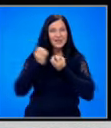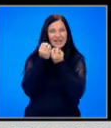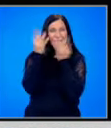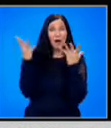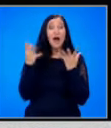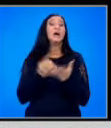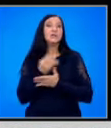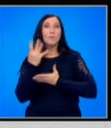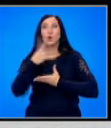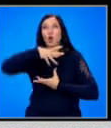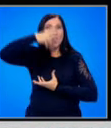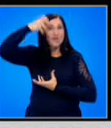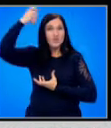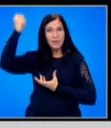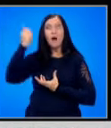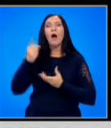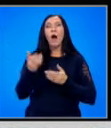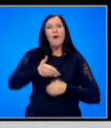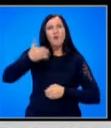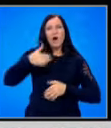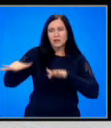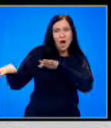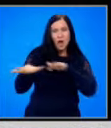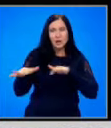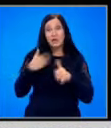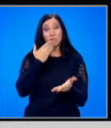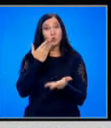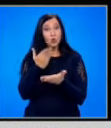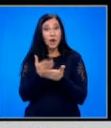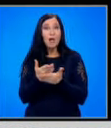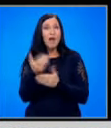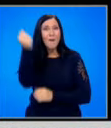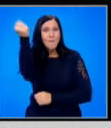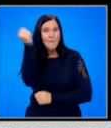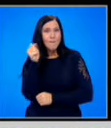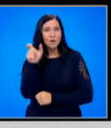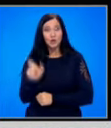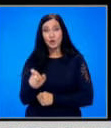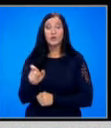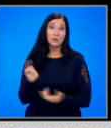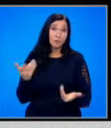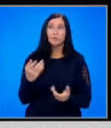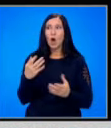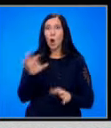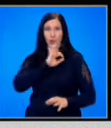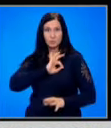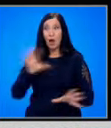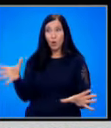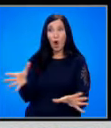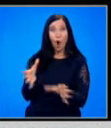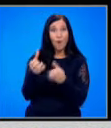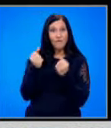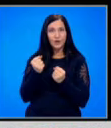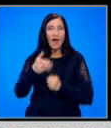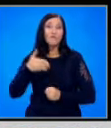да димим. Разтреси се влака и благодаря на машиниста, че явно е успял да овладее влак. И благодарение на